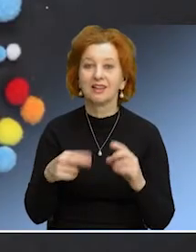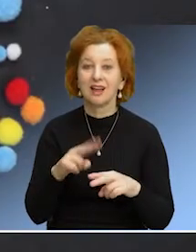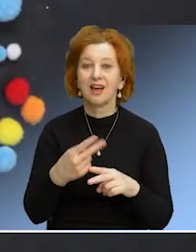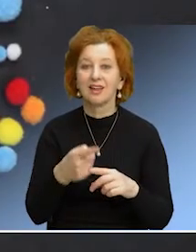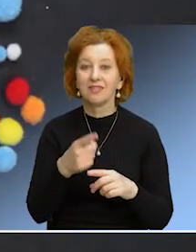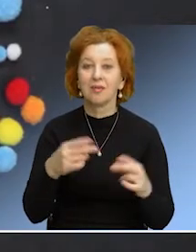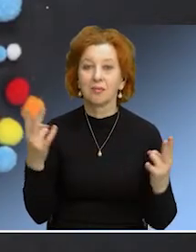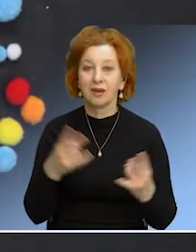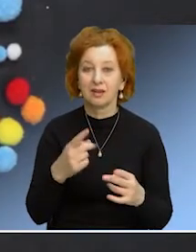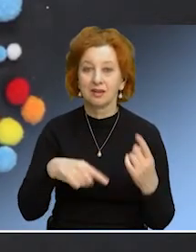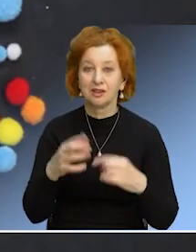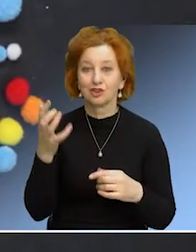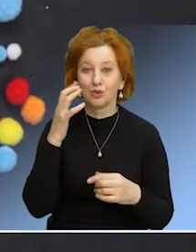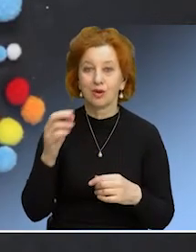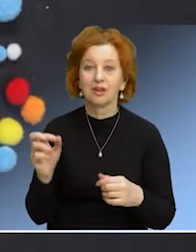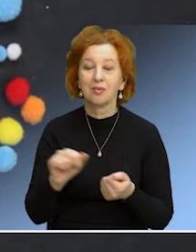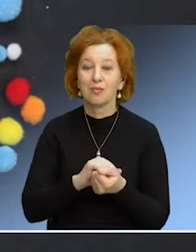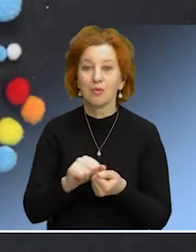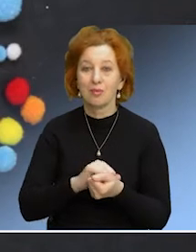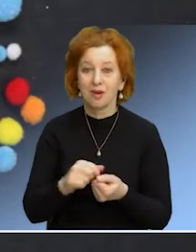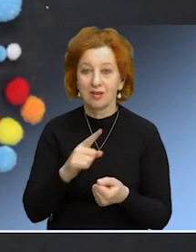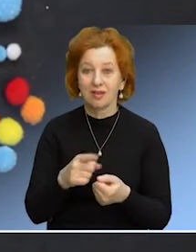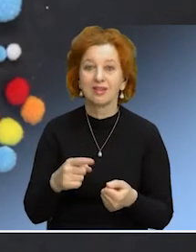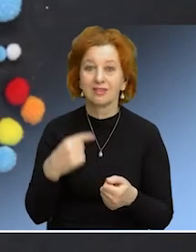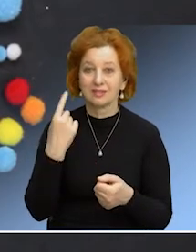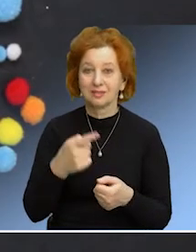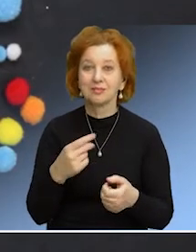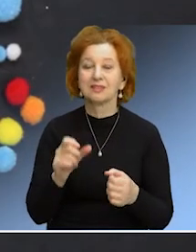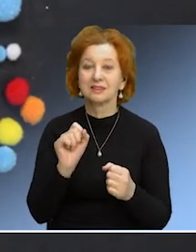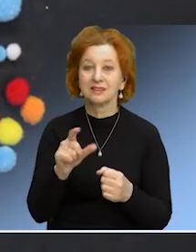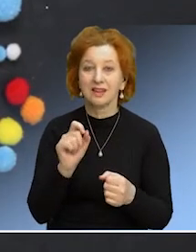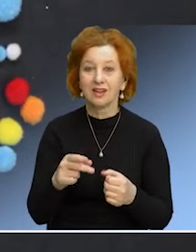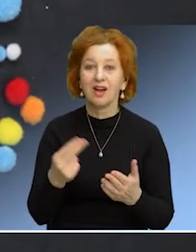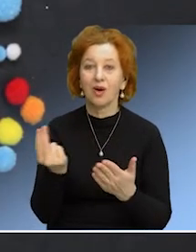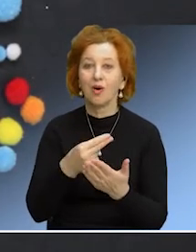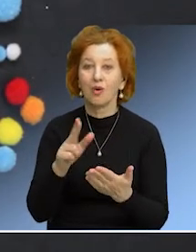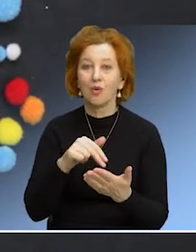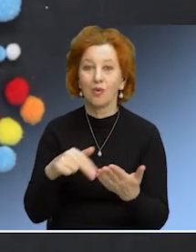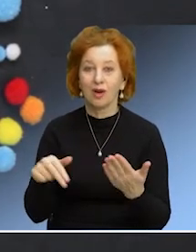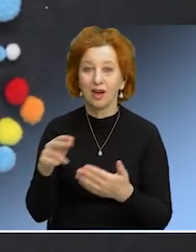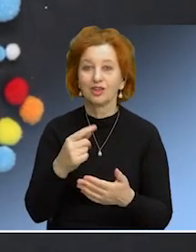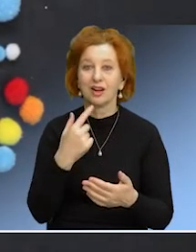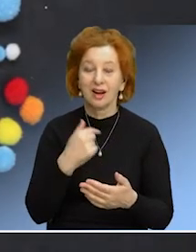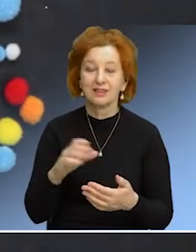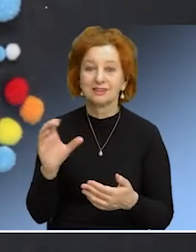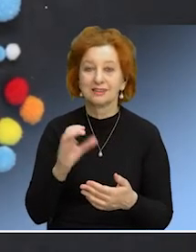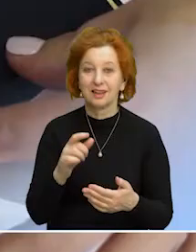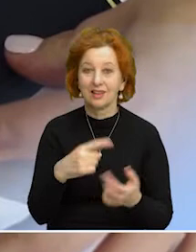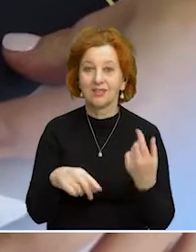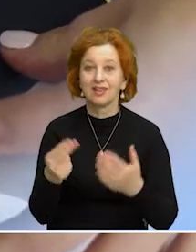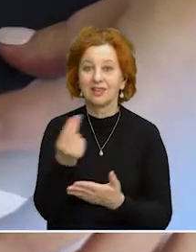Для этой открытки вам понадобится черная бумага для открыток, маркер золотого цвета, гуашь зеленого и красного